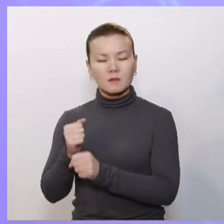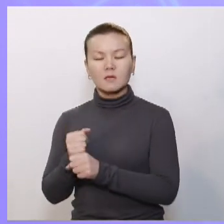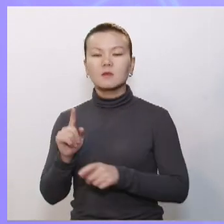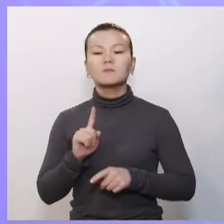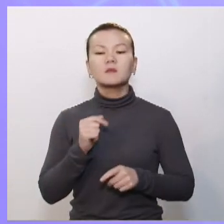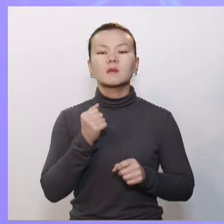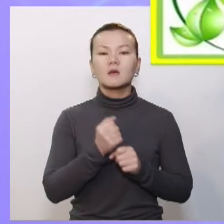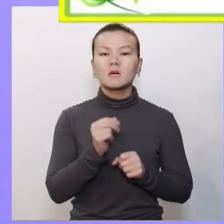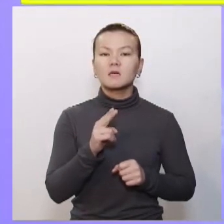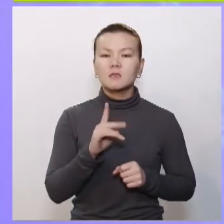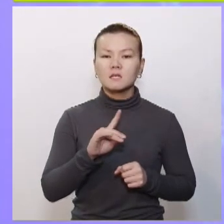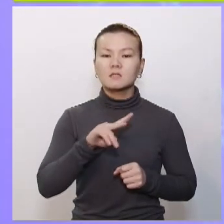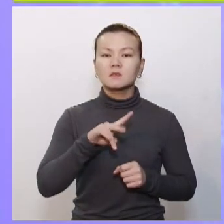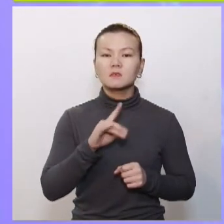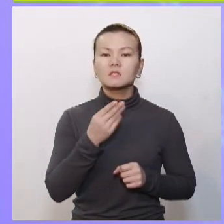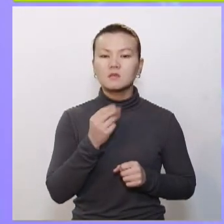бергенде үйрөндүңөр.